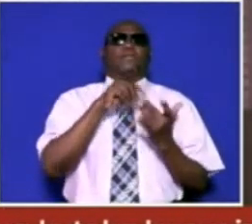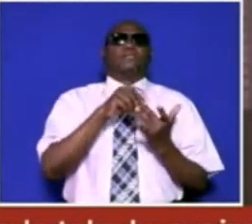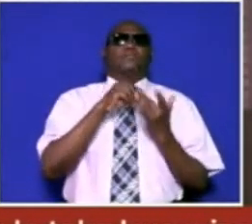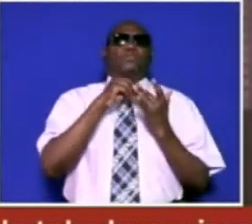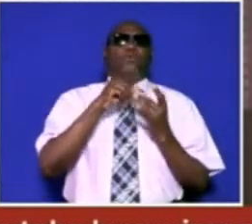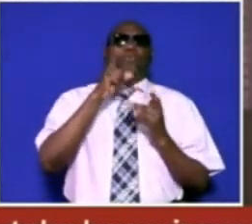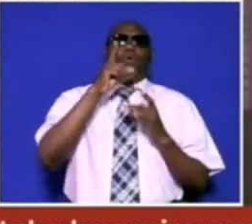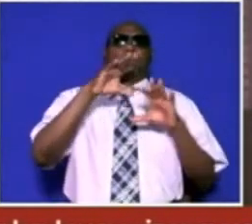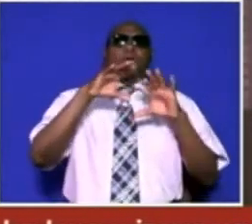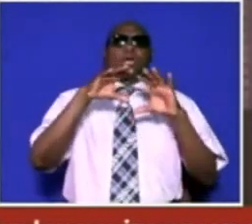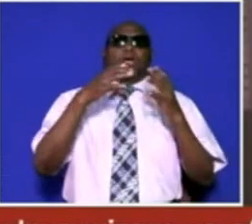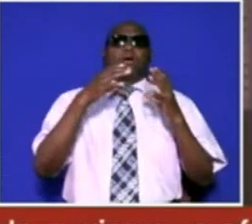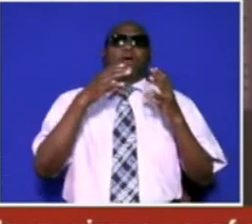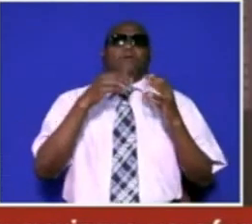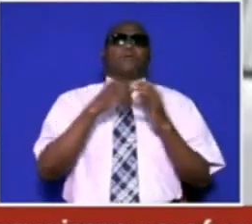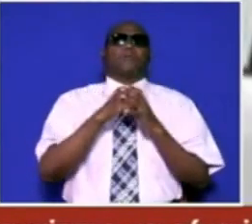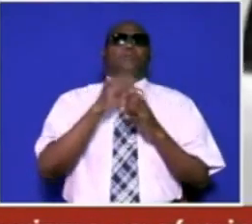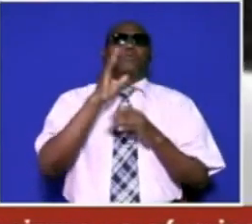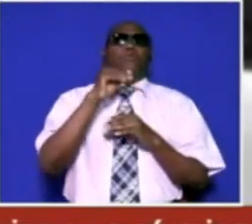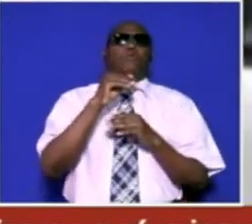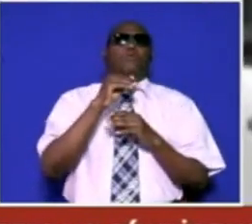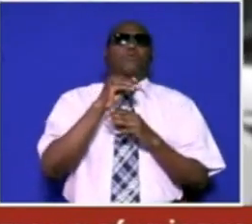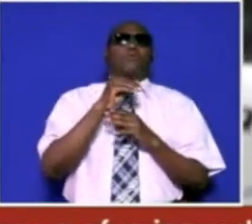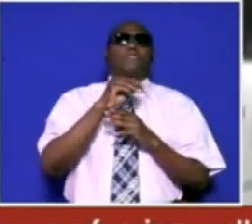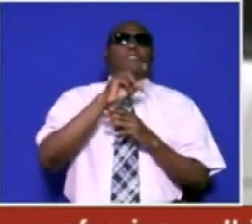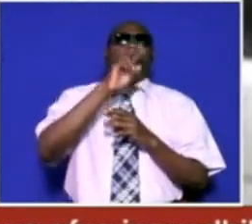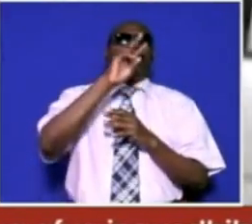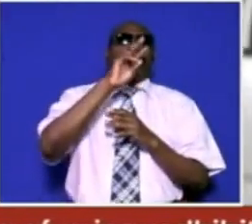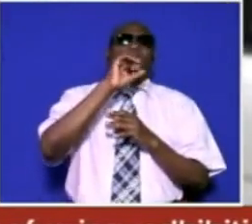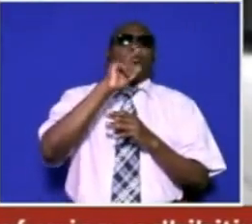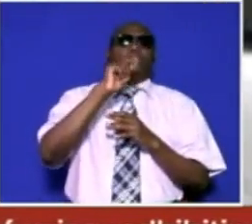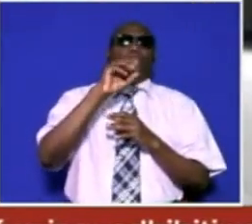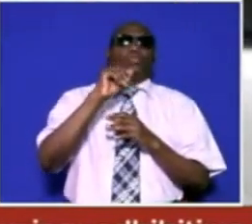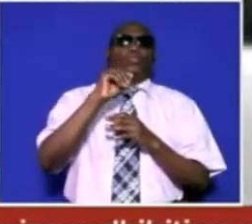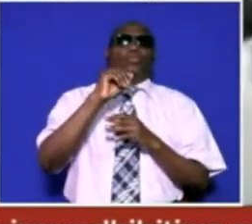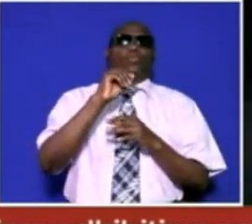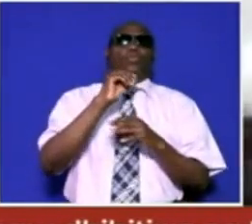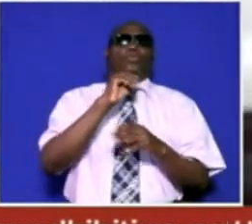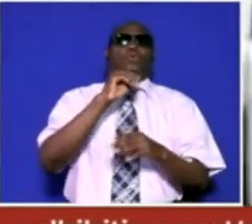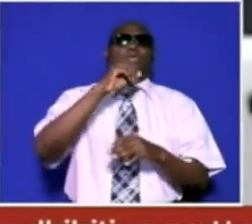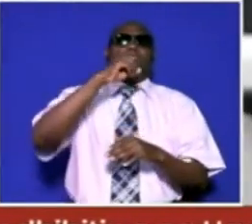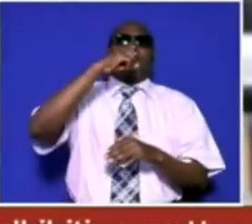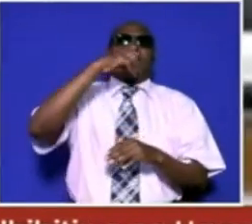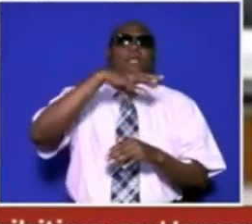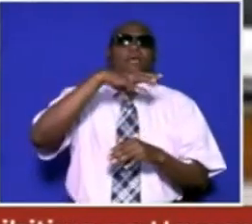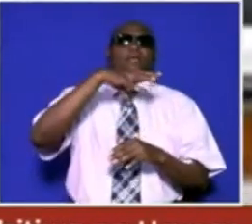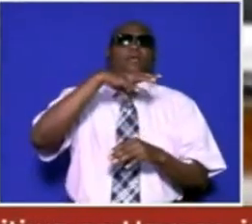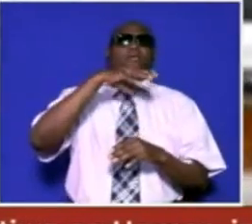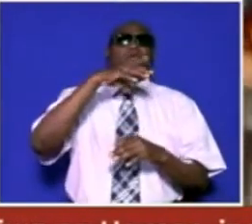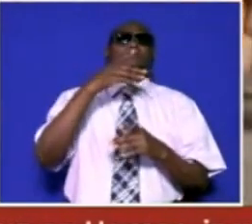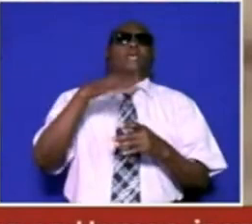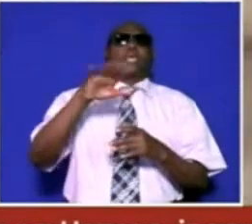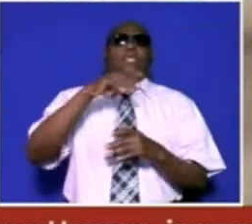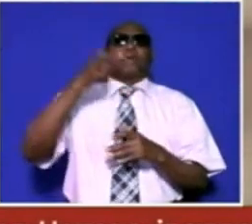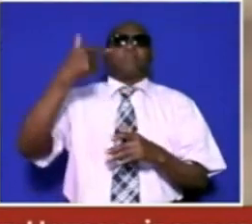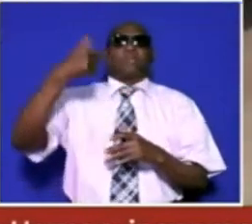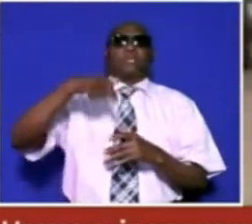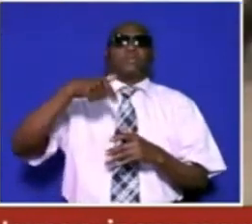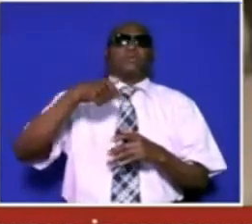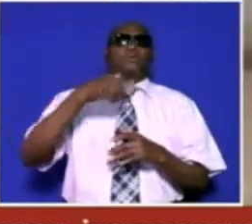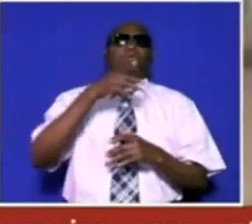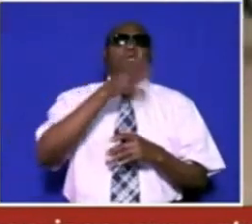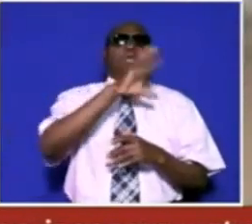moja kutoka taifa la Bahrain kwa jina Vital Energy kuwa mwagizaji wa kipekee wa bidhaa za petroli katika nchi hiyo ya